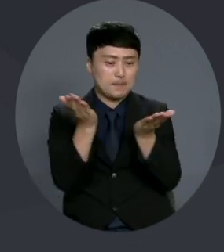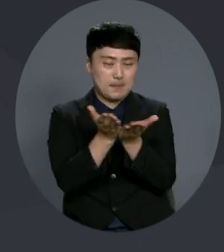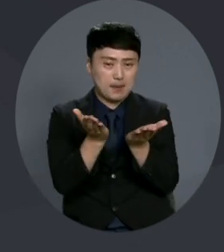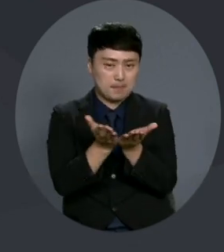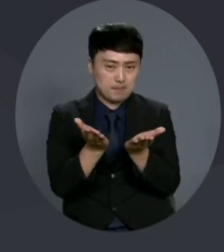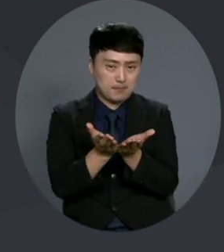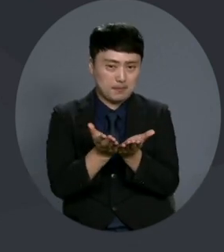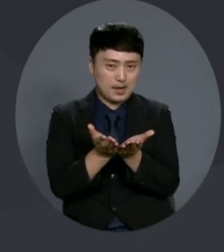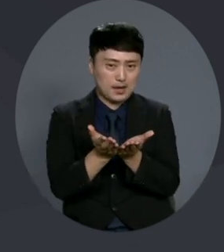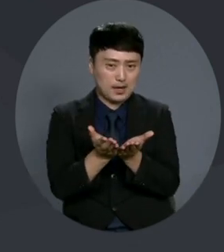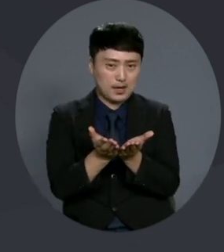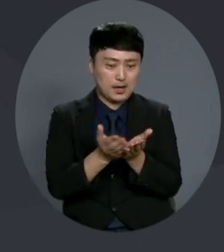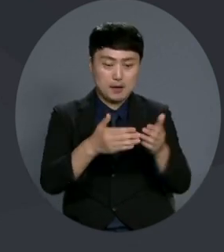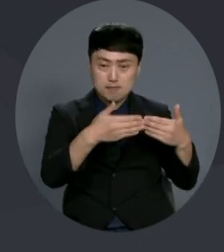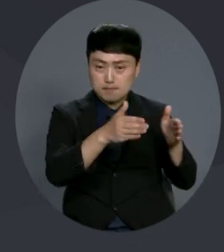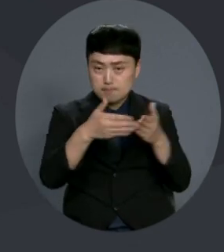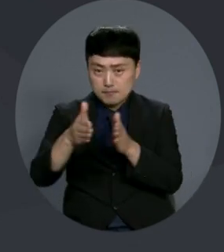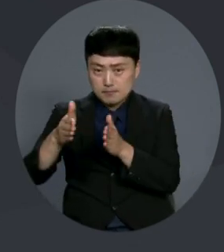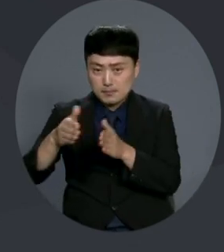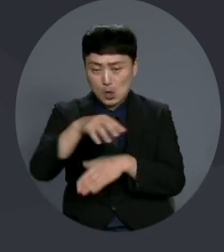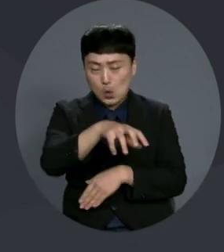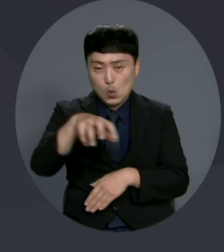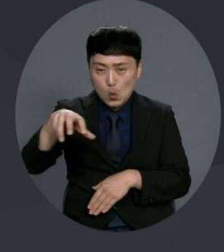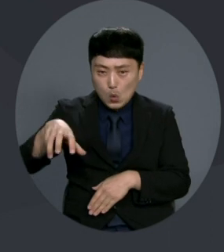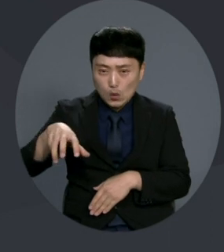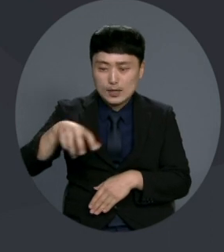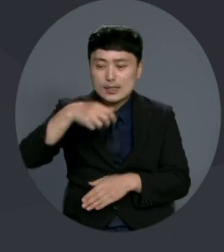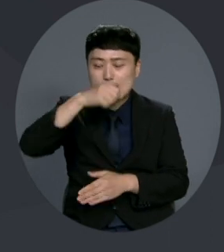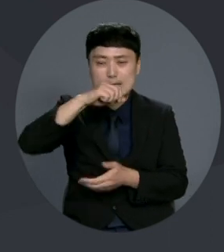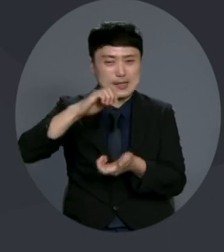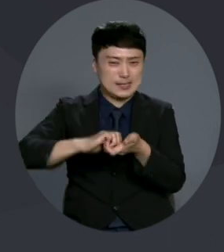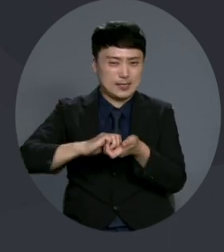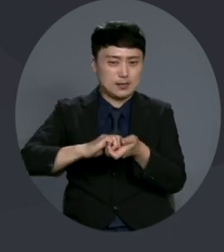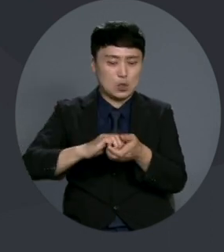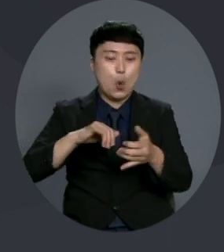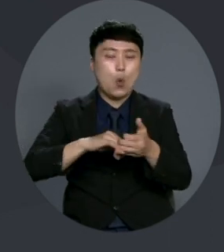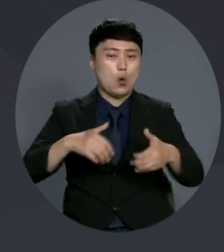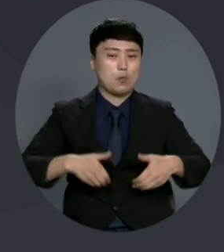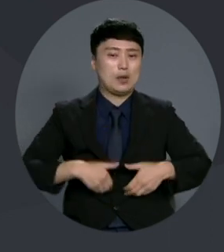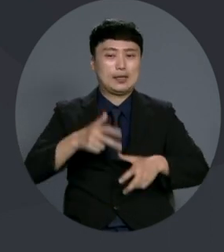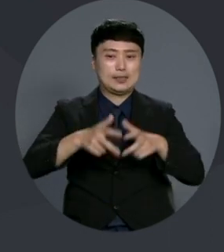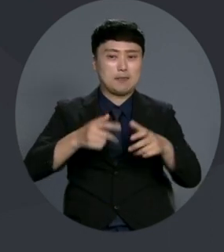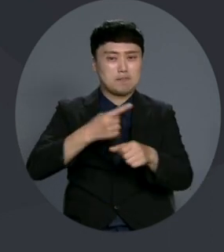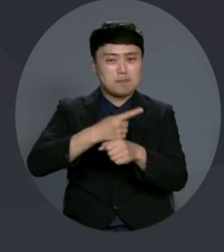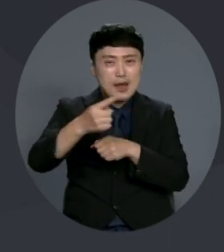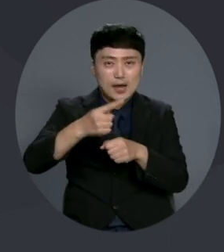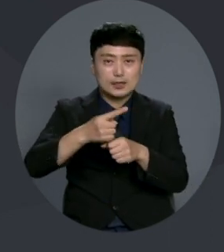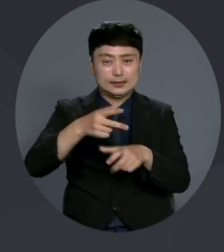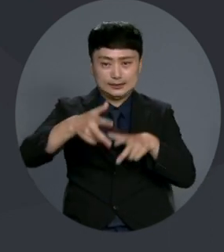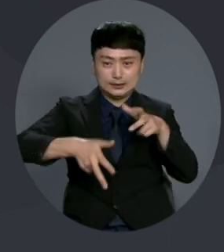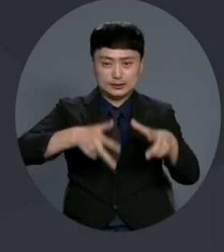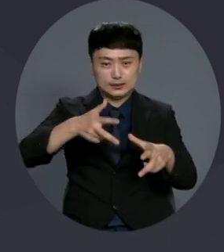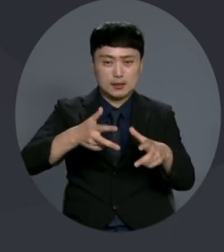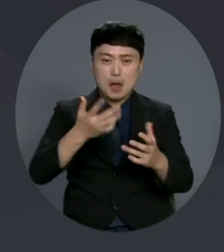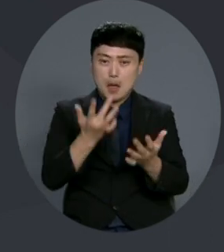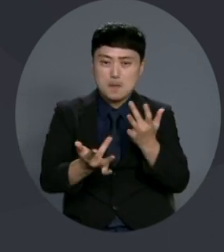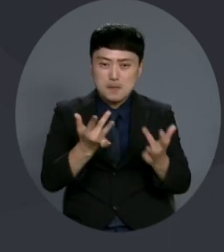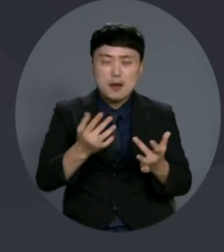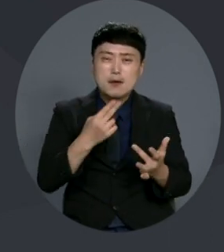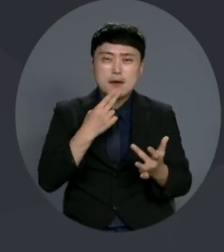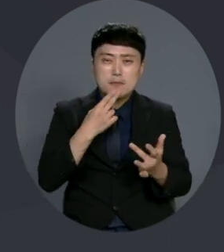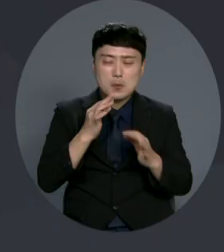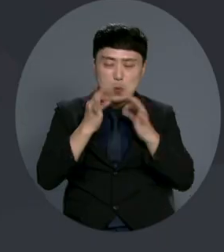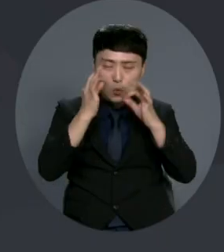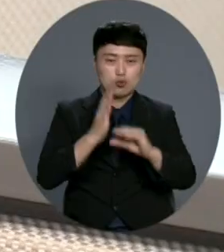실국에서 7급별 실링제를 시행해서 꼭 필요한 사업이 몇년전 사업에서 누락되지 않도록